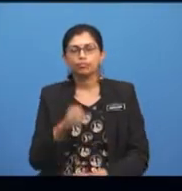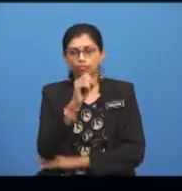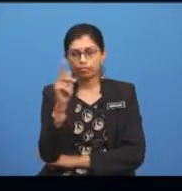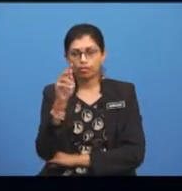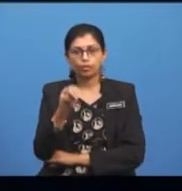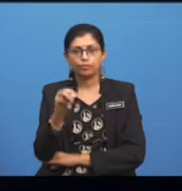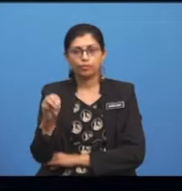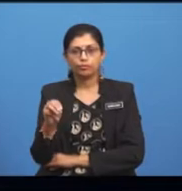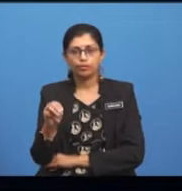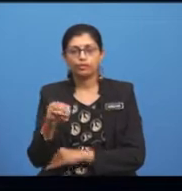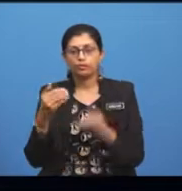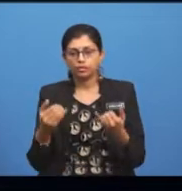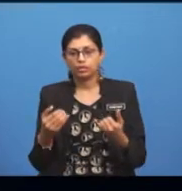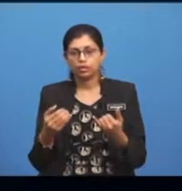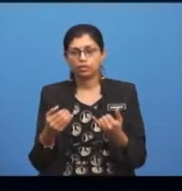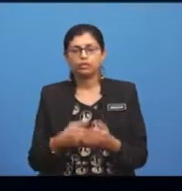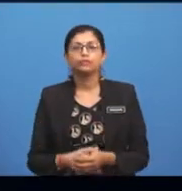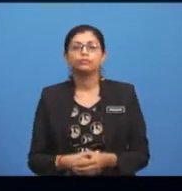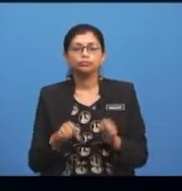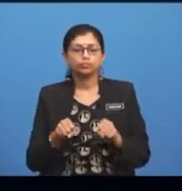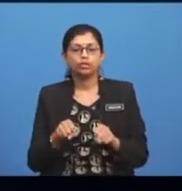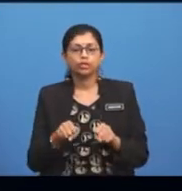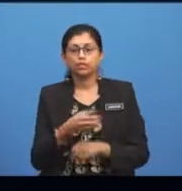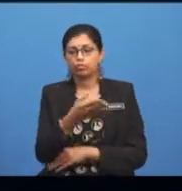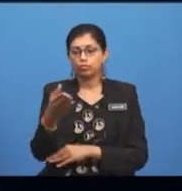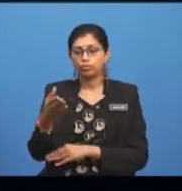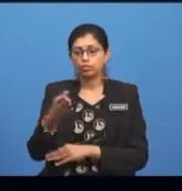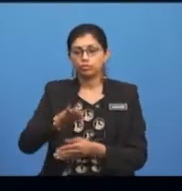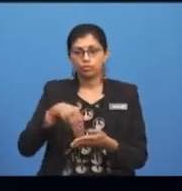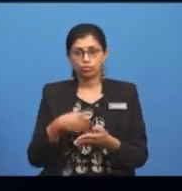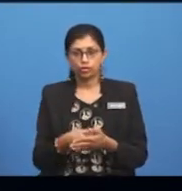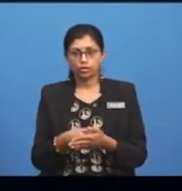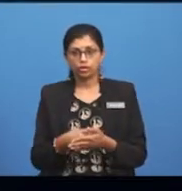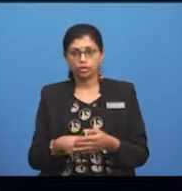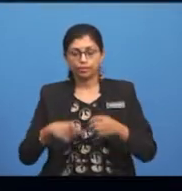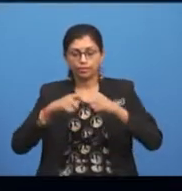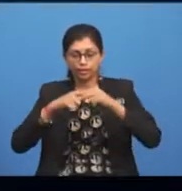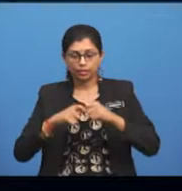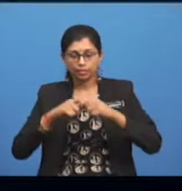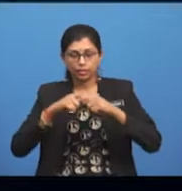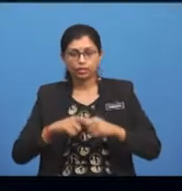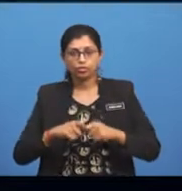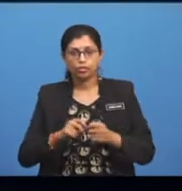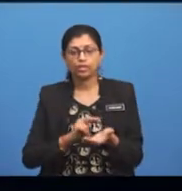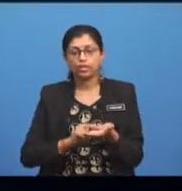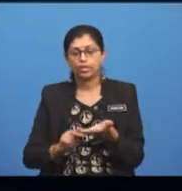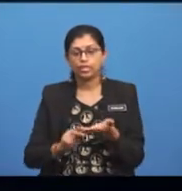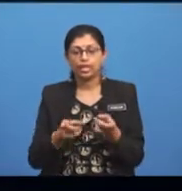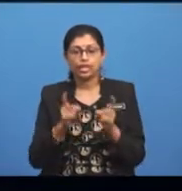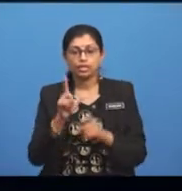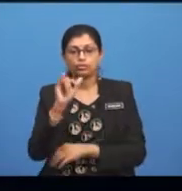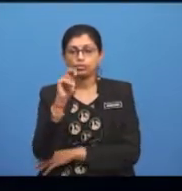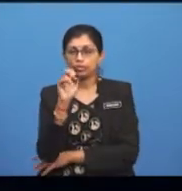ini bolehkah semua murid-murid menentukan nilai laju linear satelit?